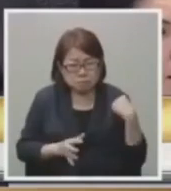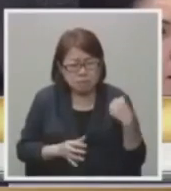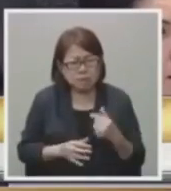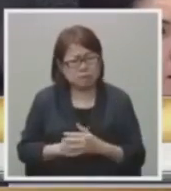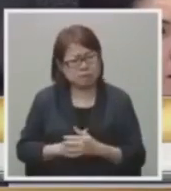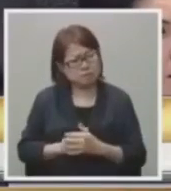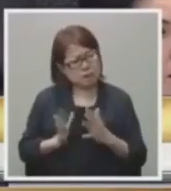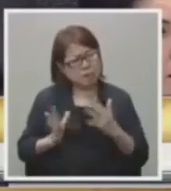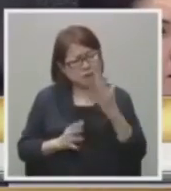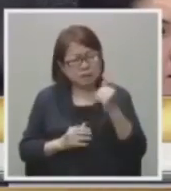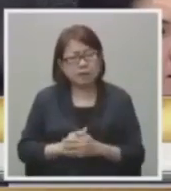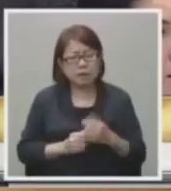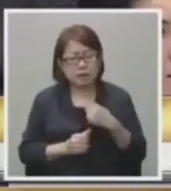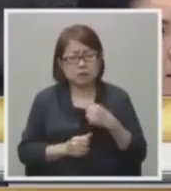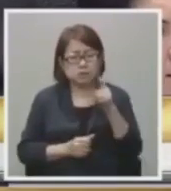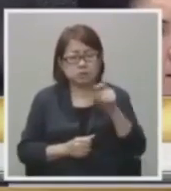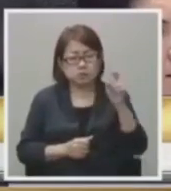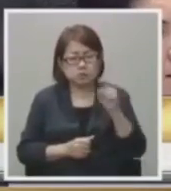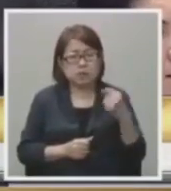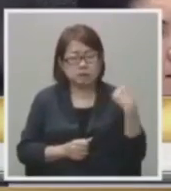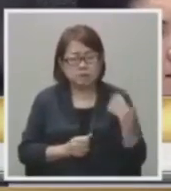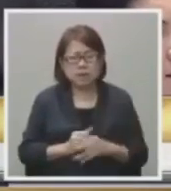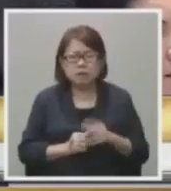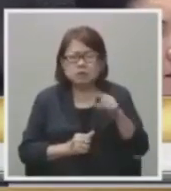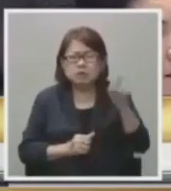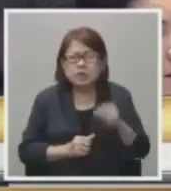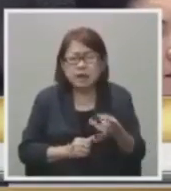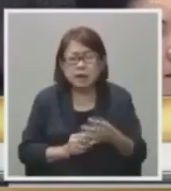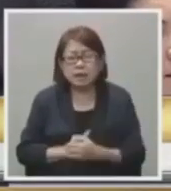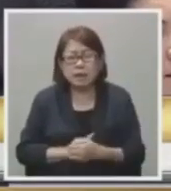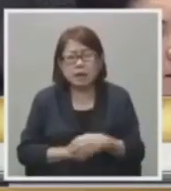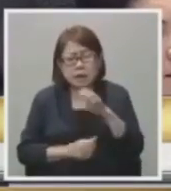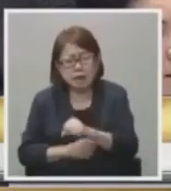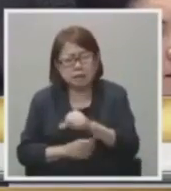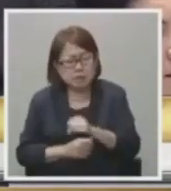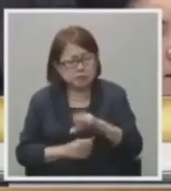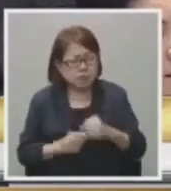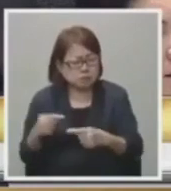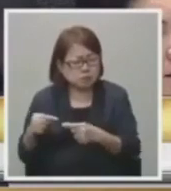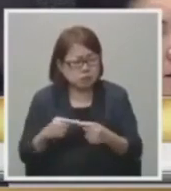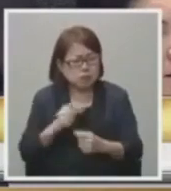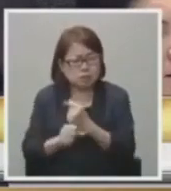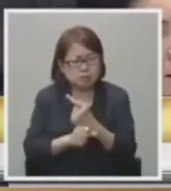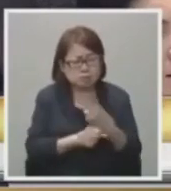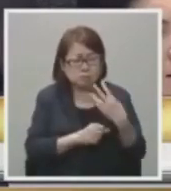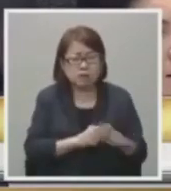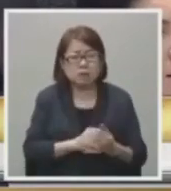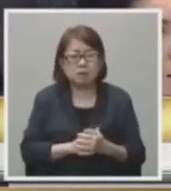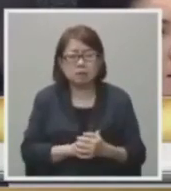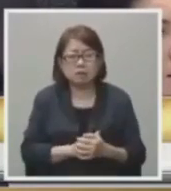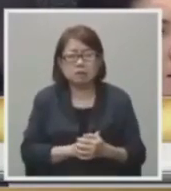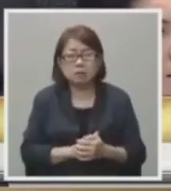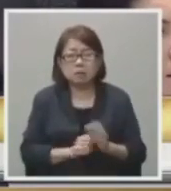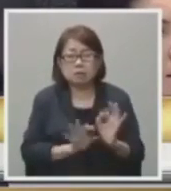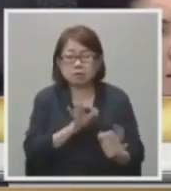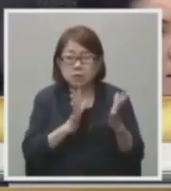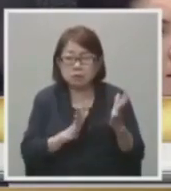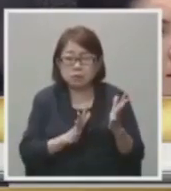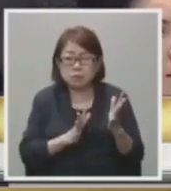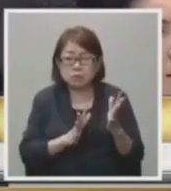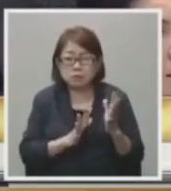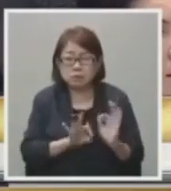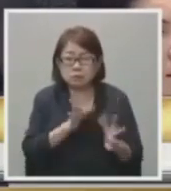งสัยที่สุดท่านประธานนะสงสัยอะไรครับจับกันมากี่ปีฮะเผาเมื่อไหร่เมื่อ